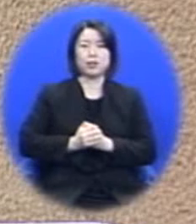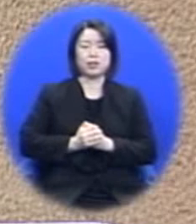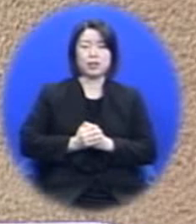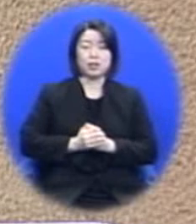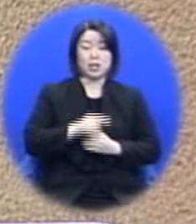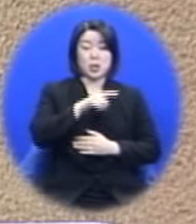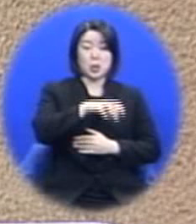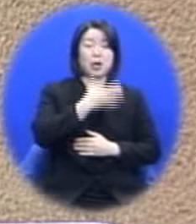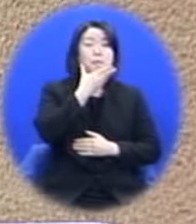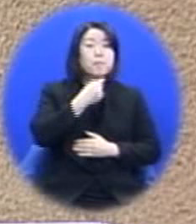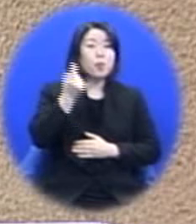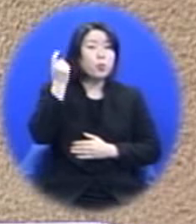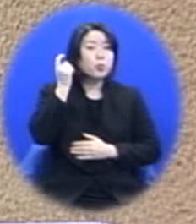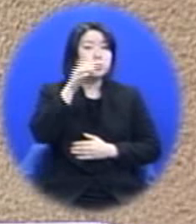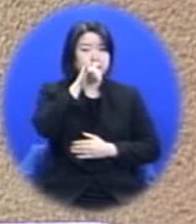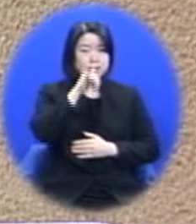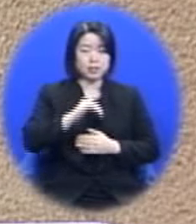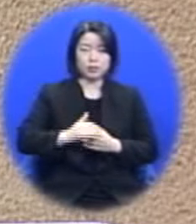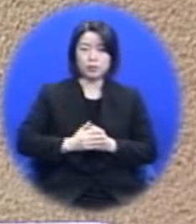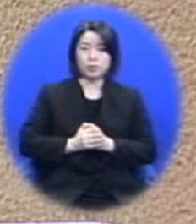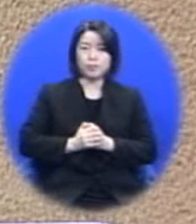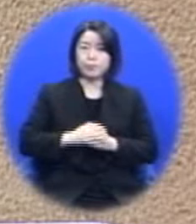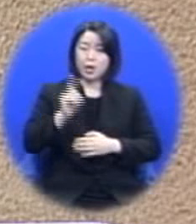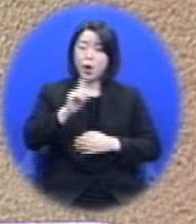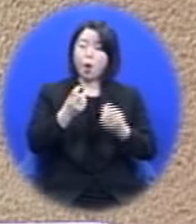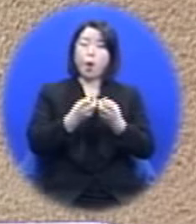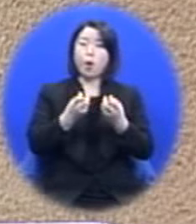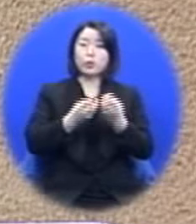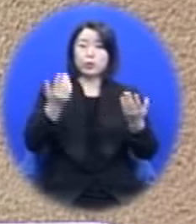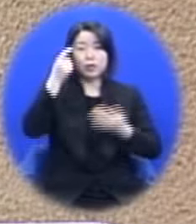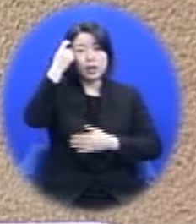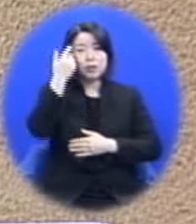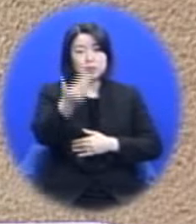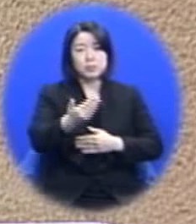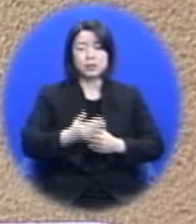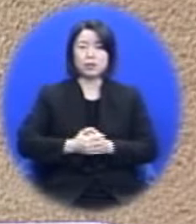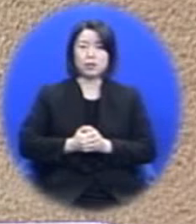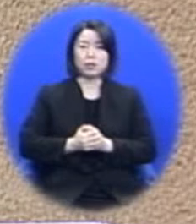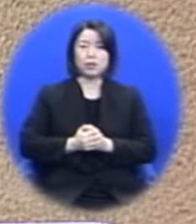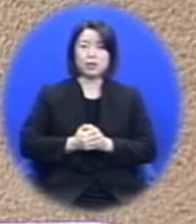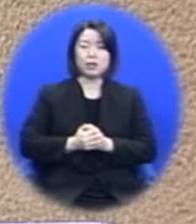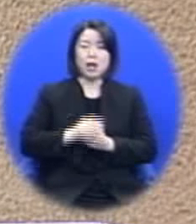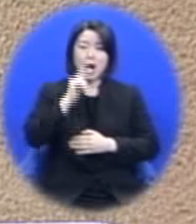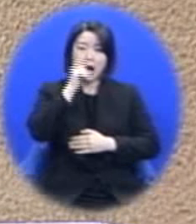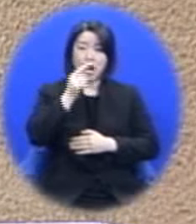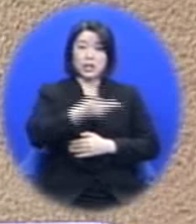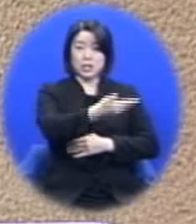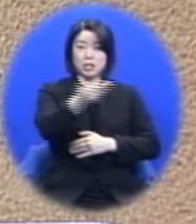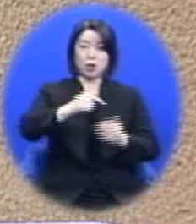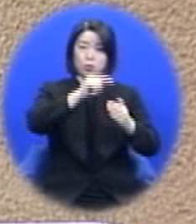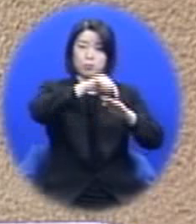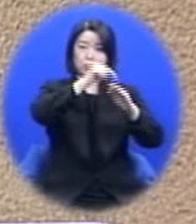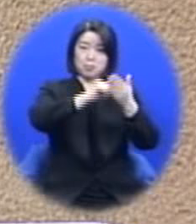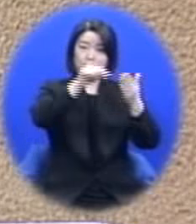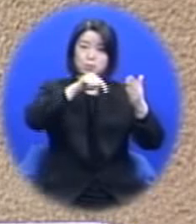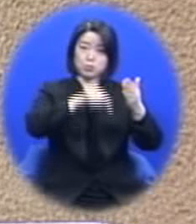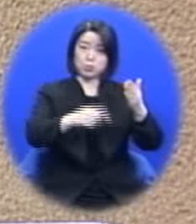여기에 복음이 있어요. 어떻게 할 거예요, 여러분? 악이 여러분 마음속에 들어와